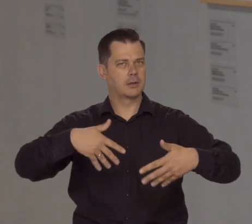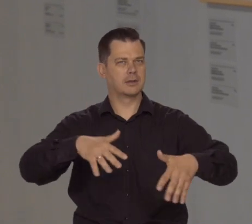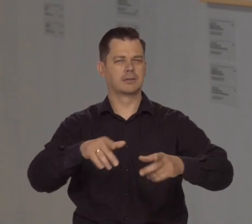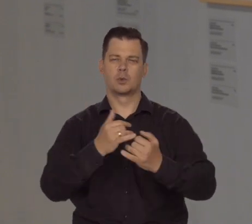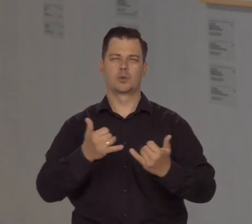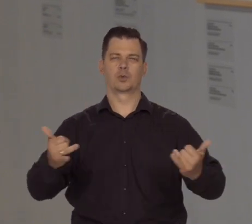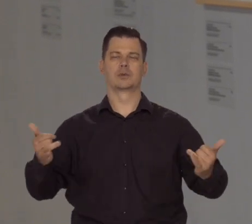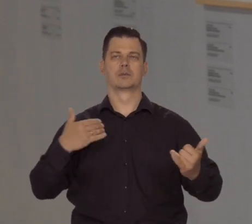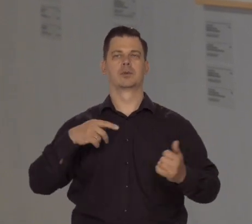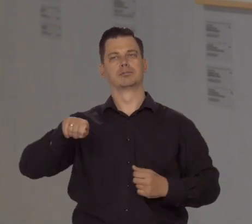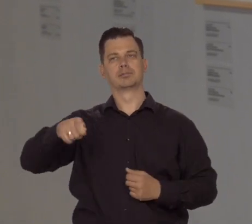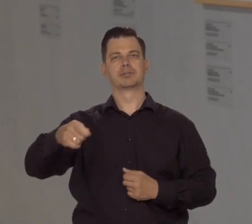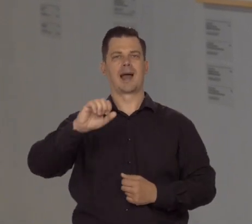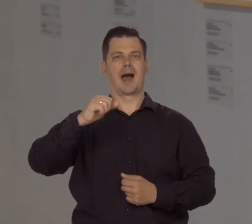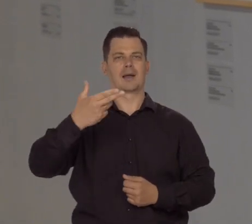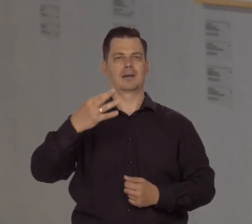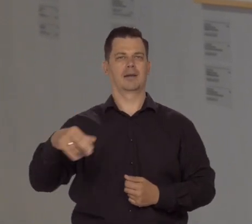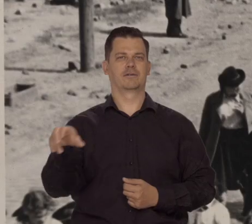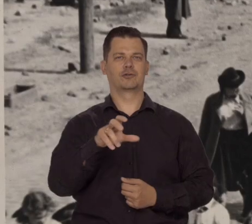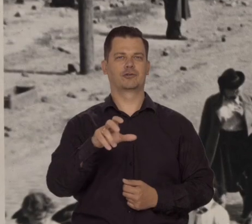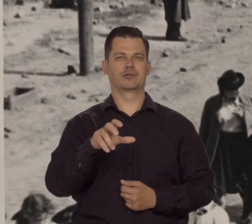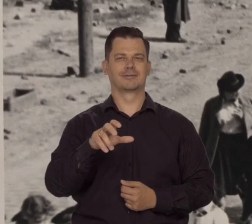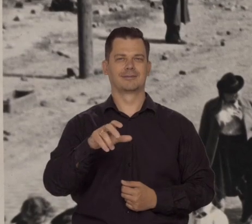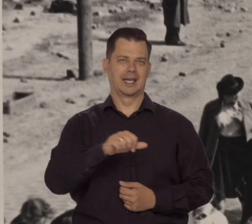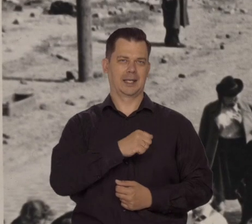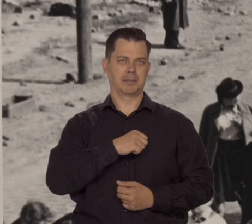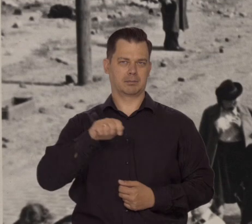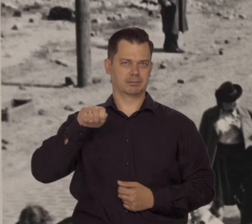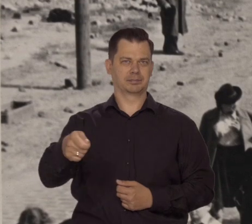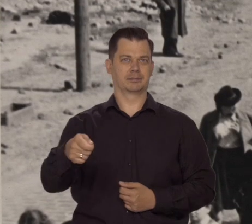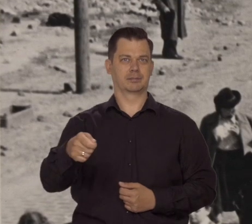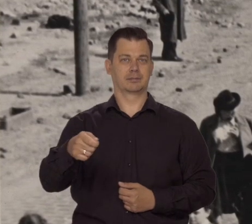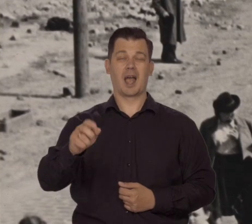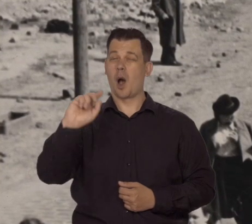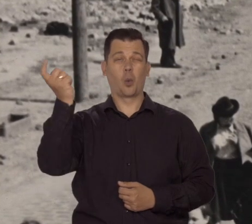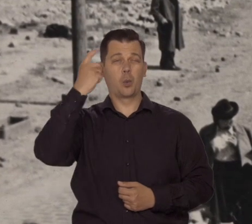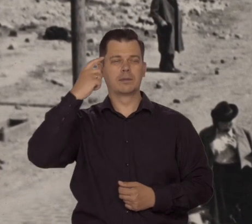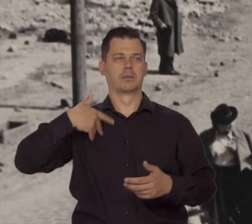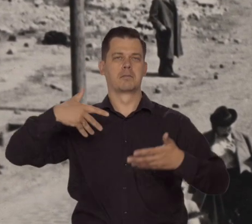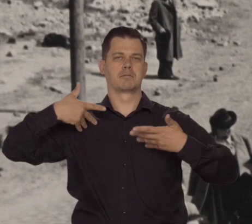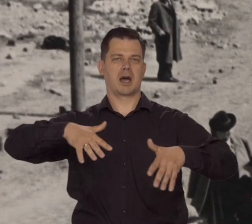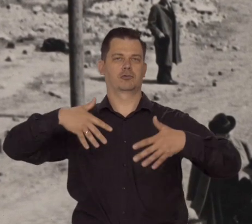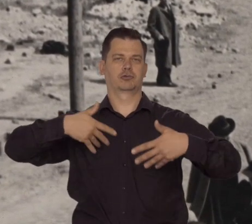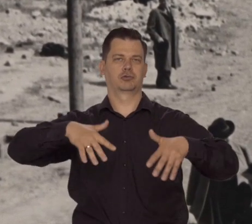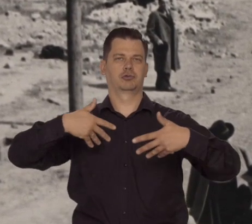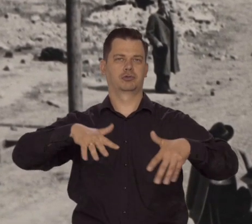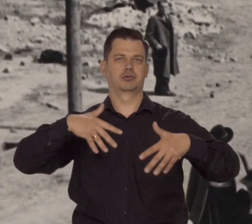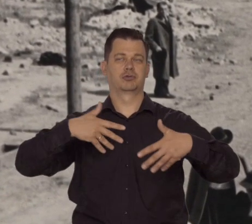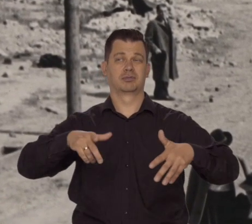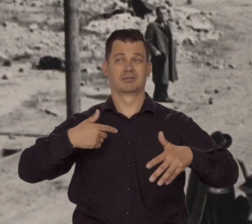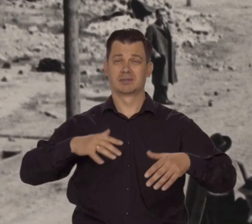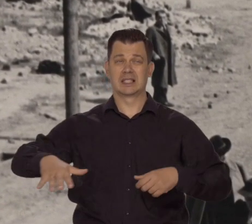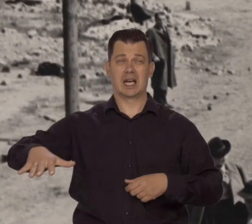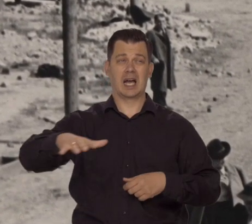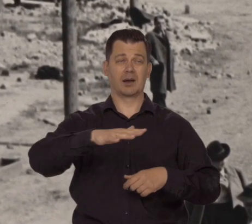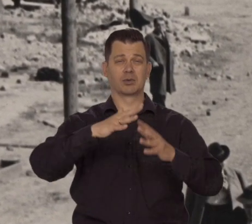uroczystości nadawania różnym instytucjom imienia Mordechaja Anielewicza. Ale centralnym wydarzeniem był marsz. Pochód odbywał się pośród